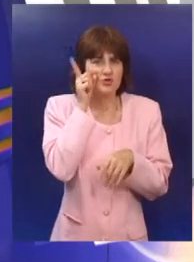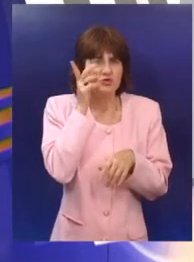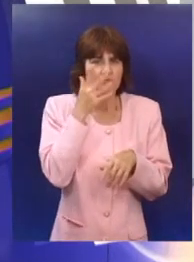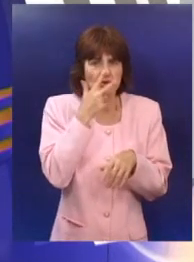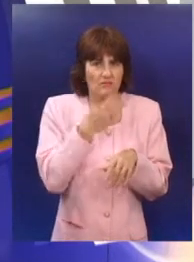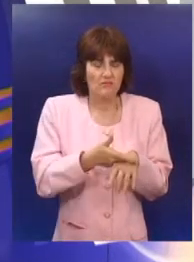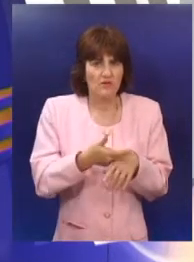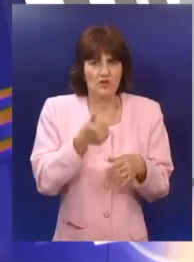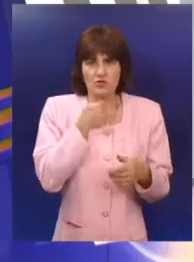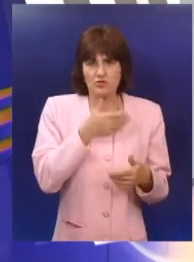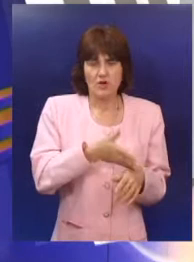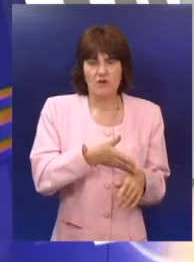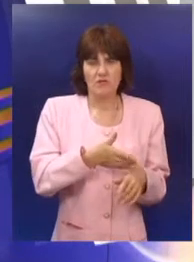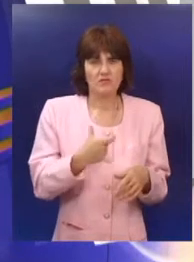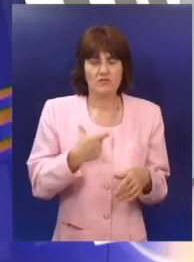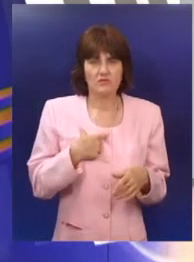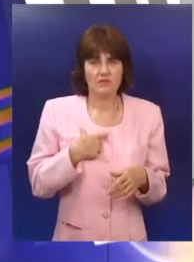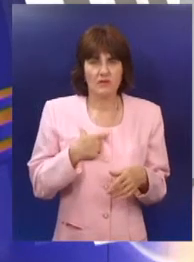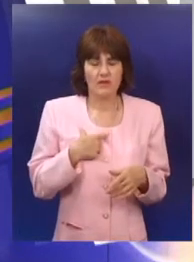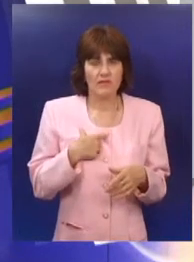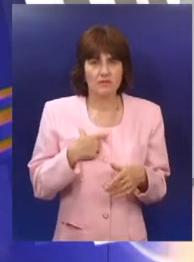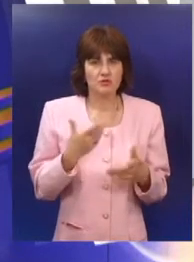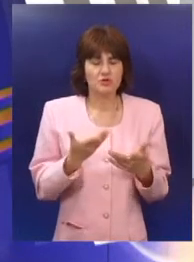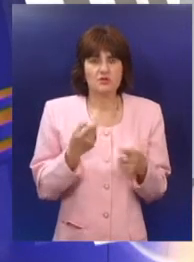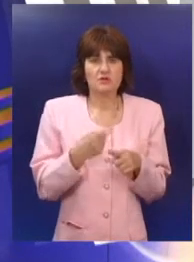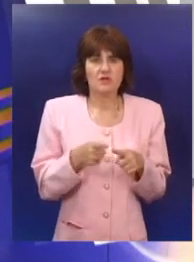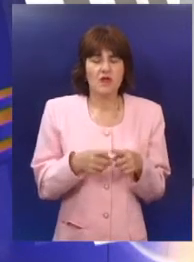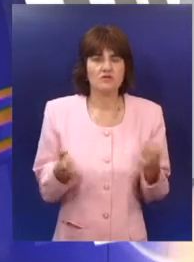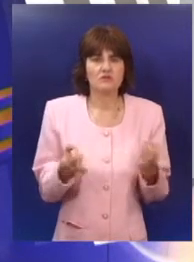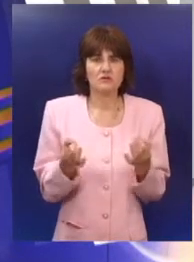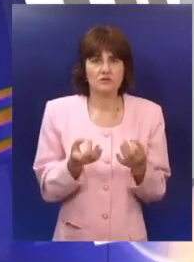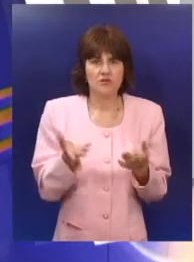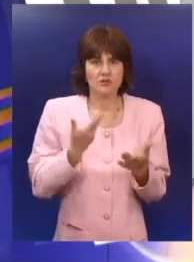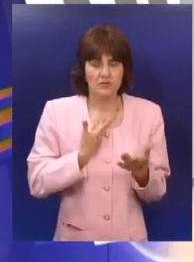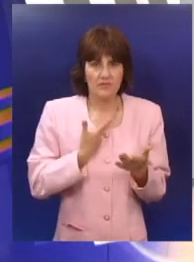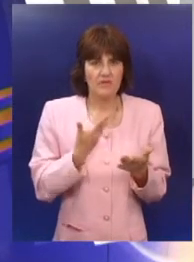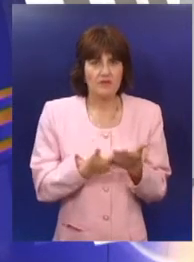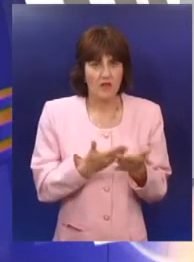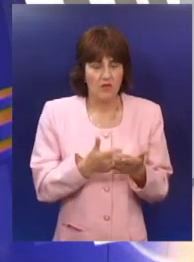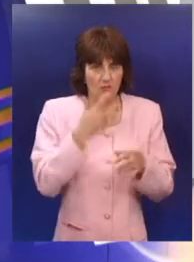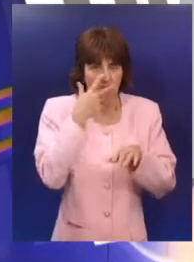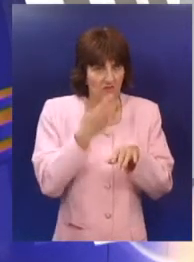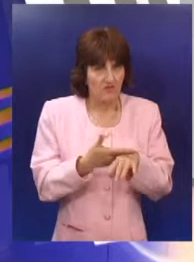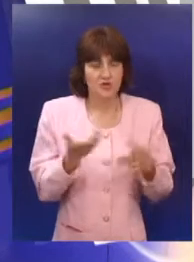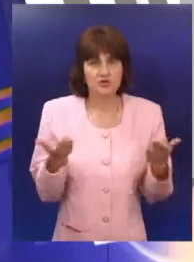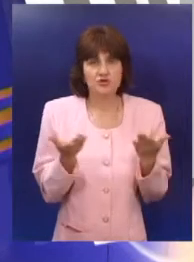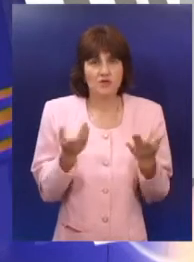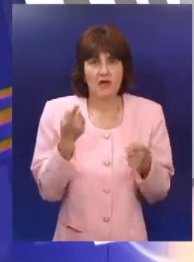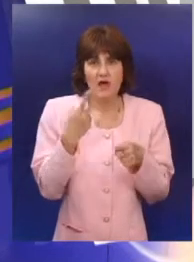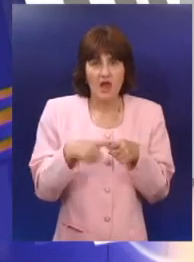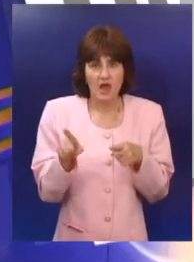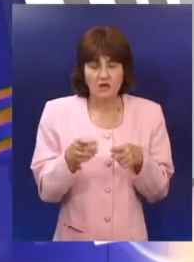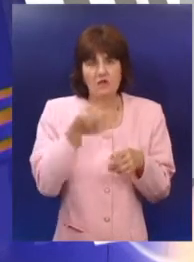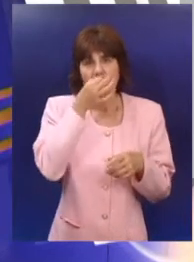čudne promene koje isto pacijent sam ne može da svrsta zbog čega i kako je to nastalo. Prema tome, da bi ustanovili o čemu se